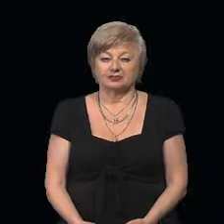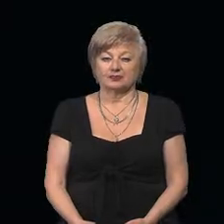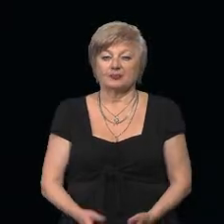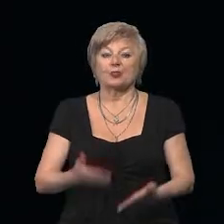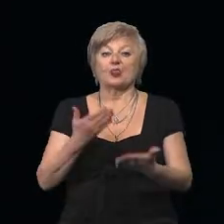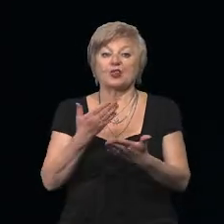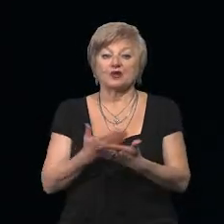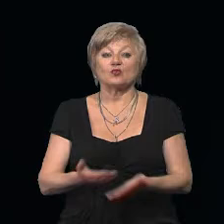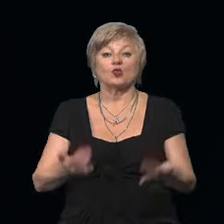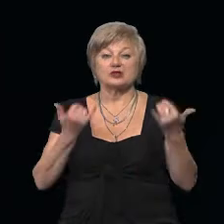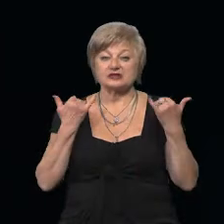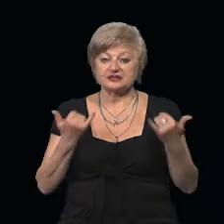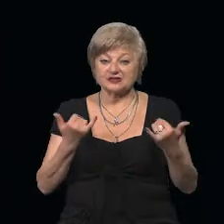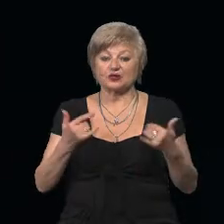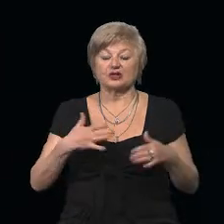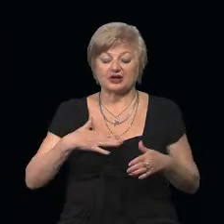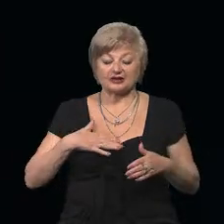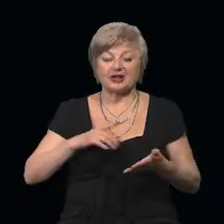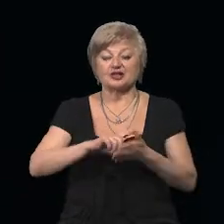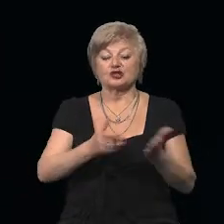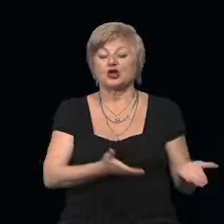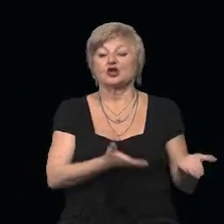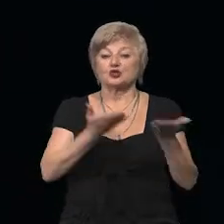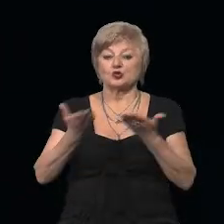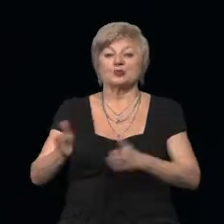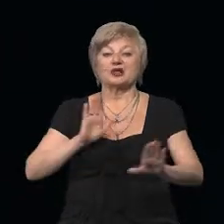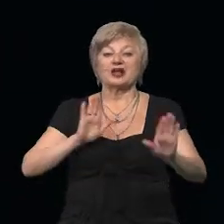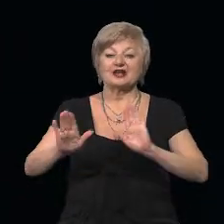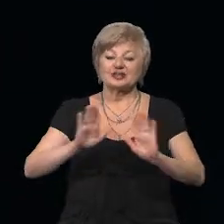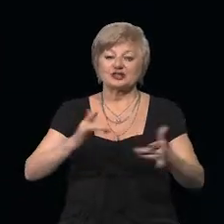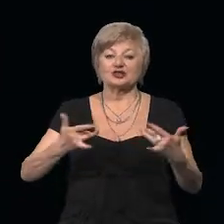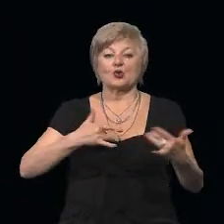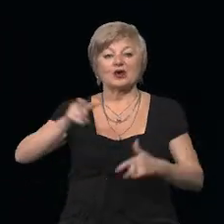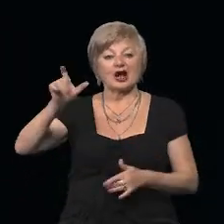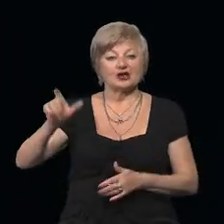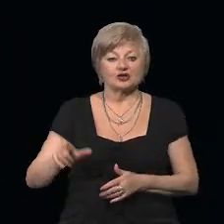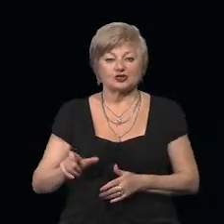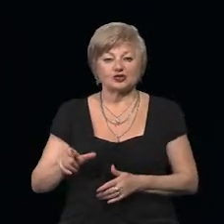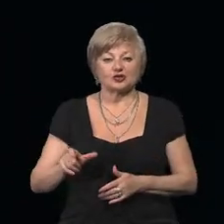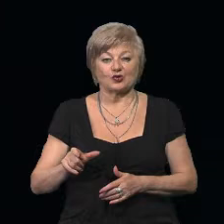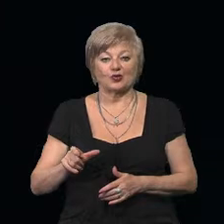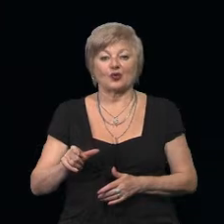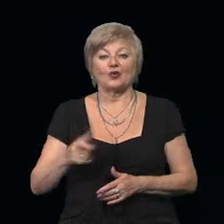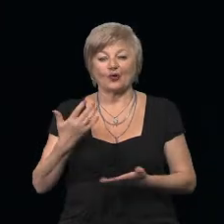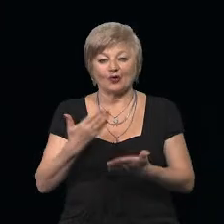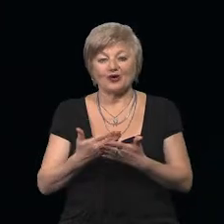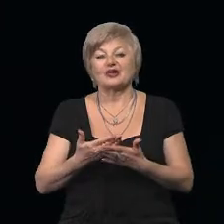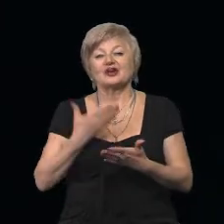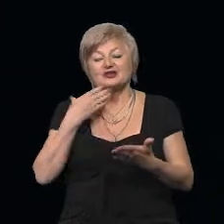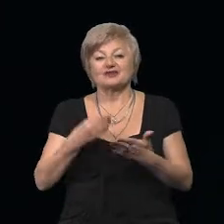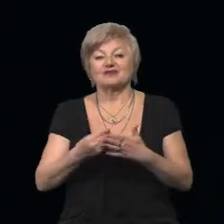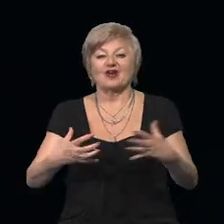Отже, сьогодні до студії рефрену завітав режисер, актор, Карабас-Барабас власного